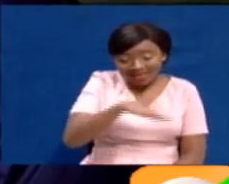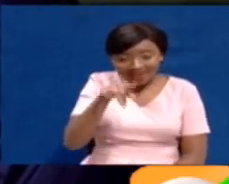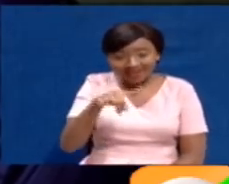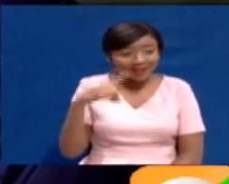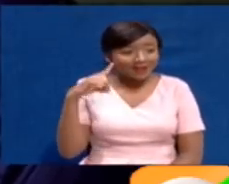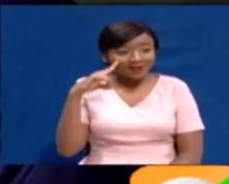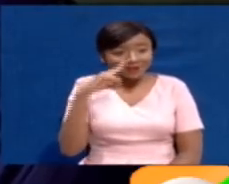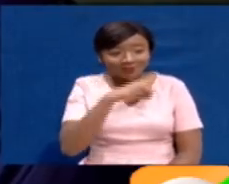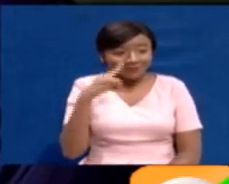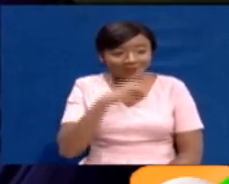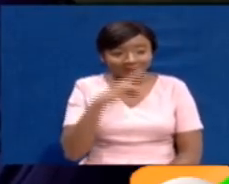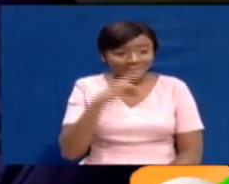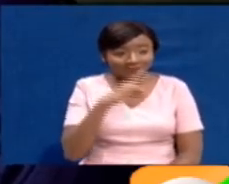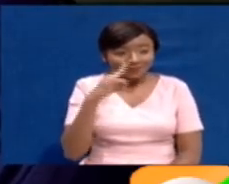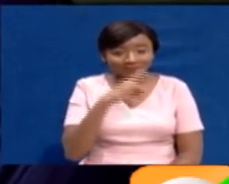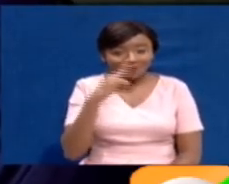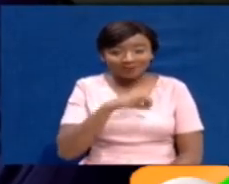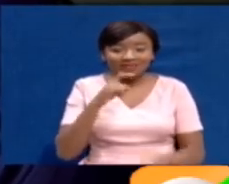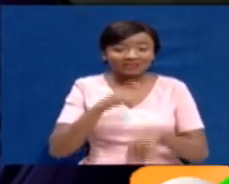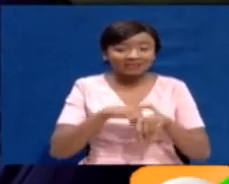kama